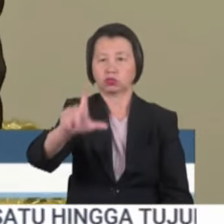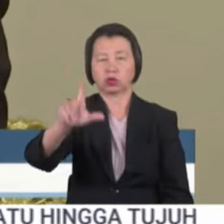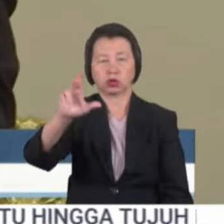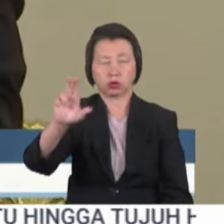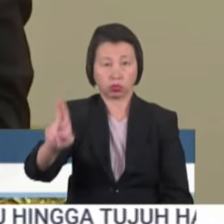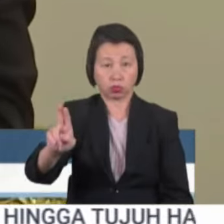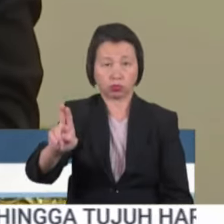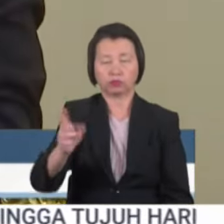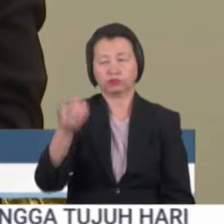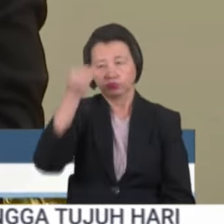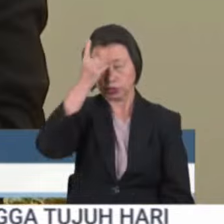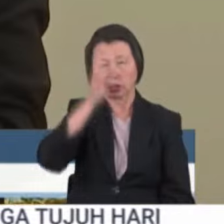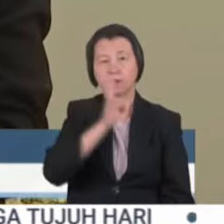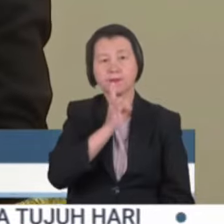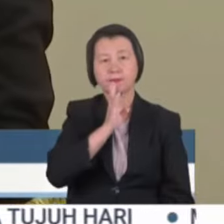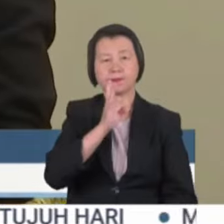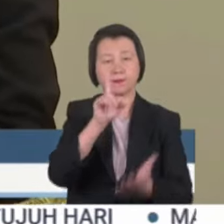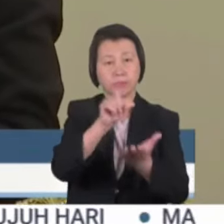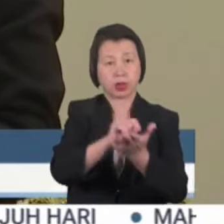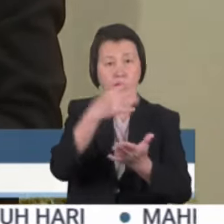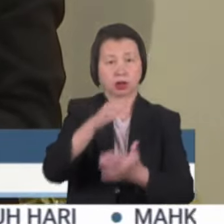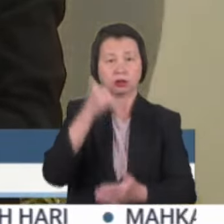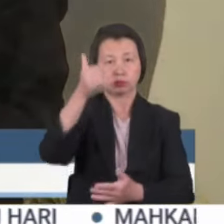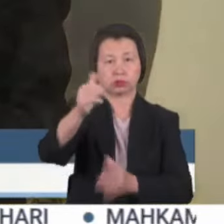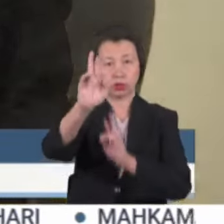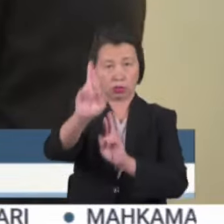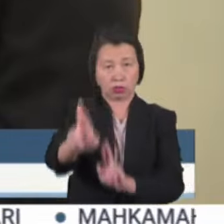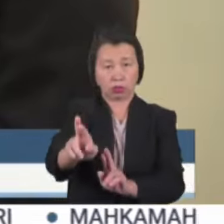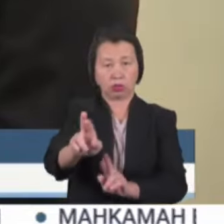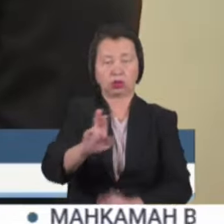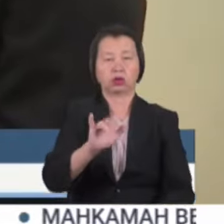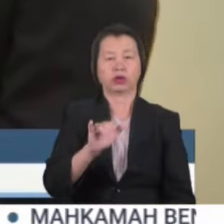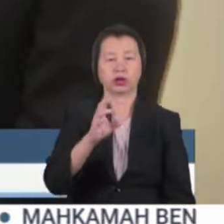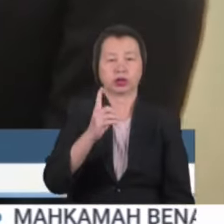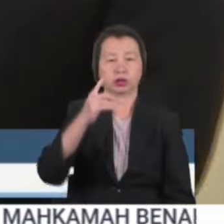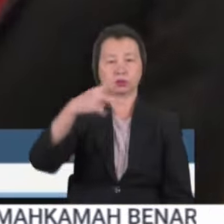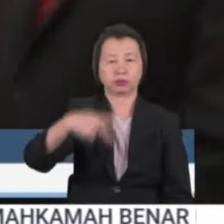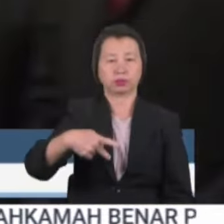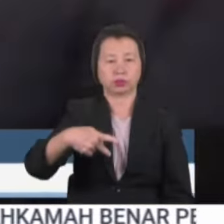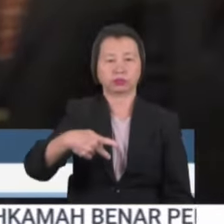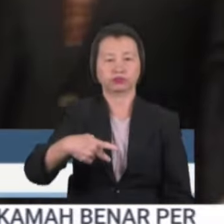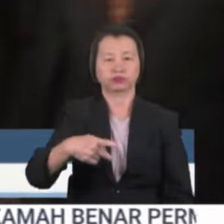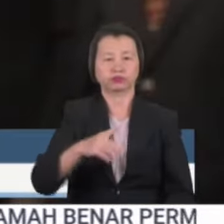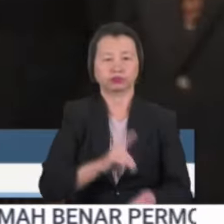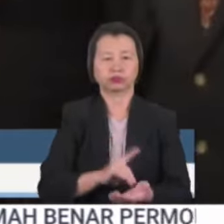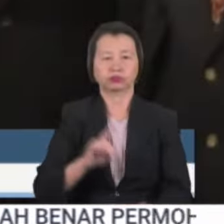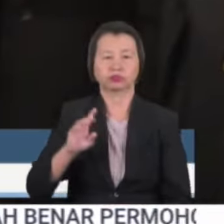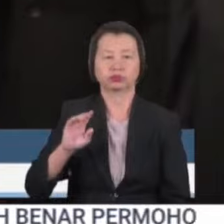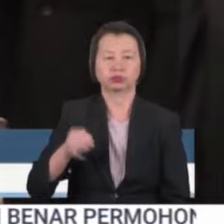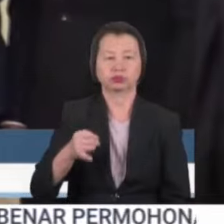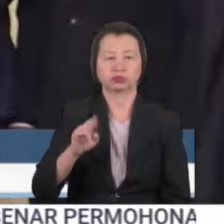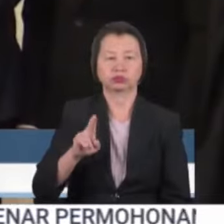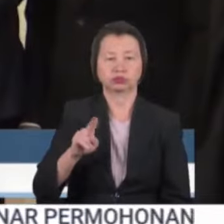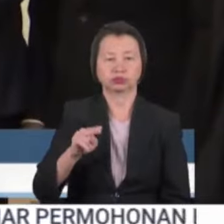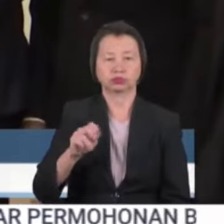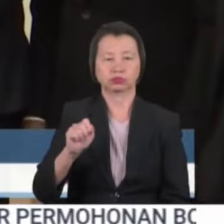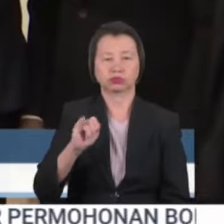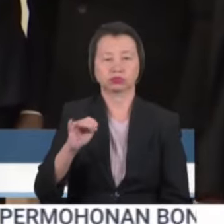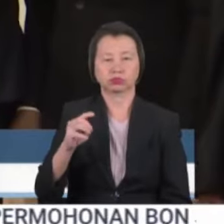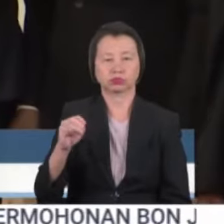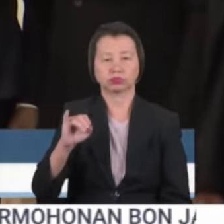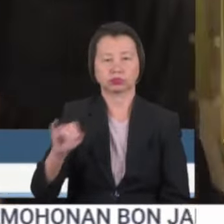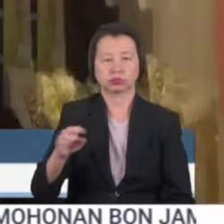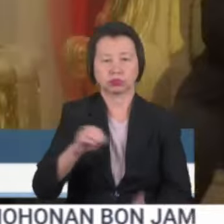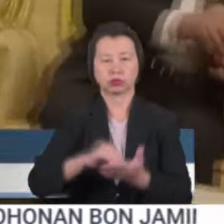Awalan bercakap kepada media selepas mengadakan kunjungan hormat terhadap Yang di-Pertuan Negeri Tun Penseri Dr. Wan Junaidi Tunku Jaafar di